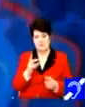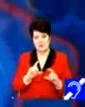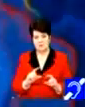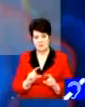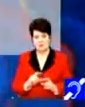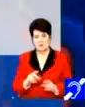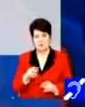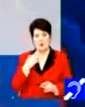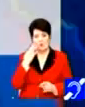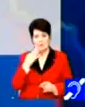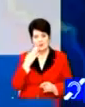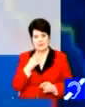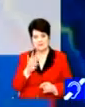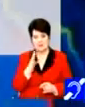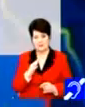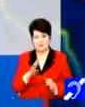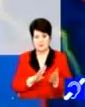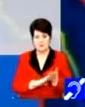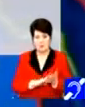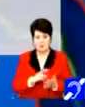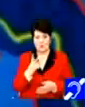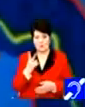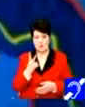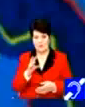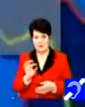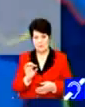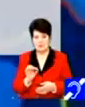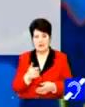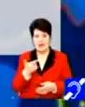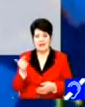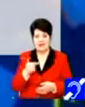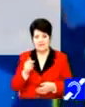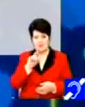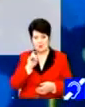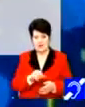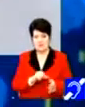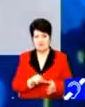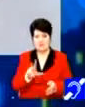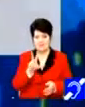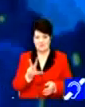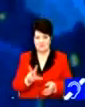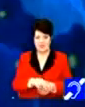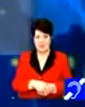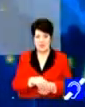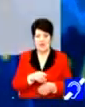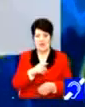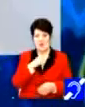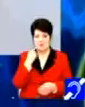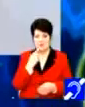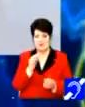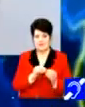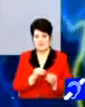puțin. Leul românesc va fi cotat la 4,9 bani, cu 2 bani mai puțin. Hrivna ucraineană rămâne la cotația de 63 de bani. Neschimbată este